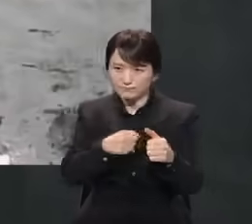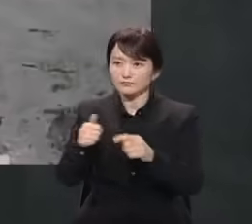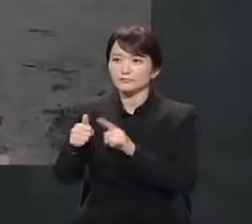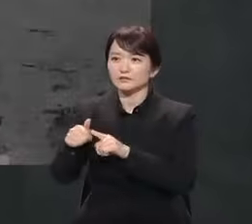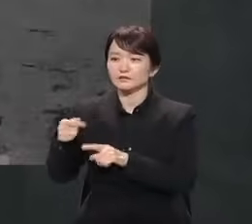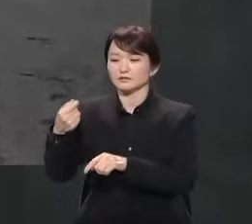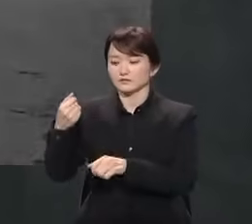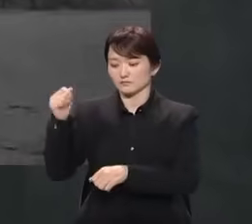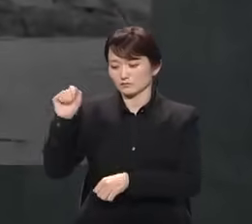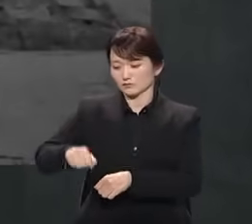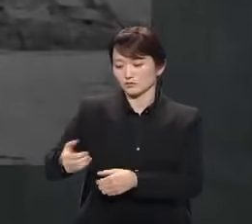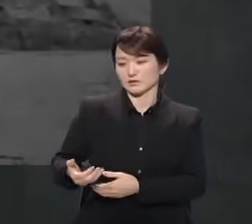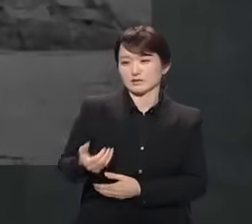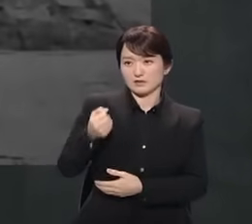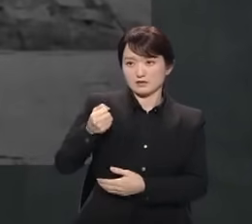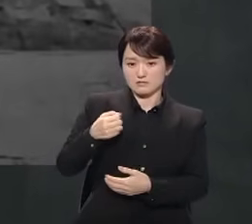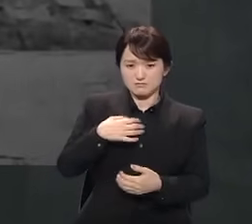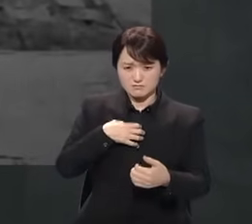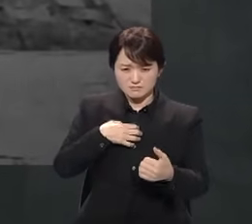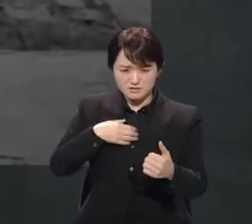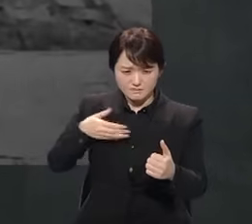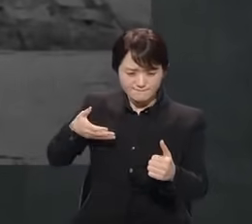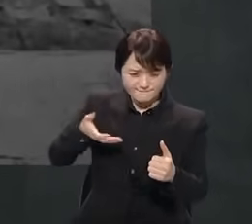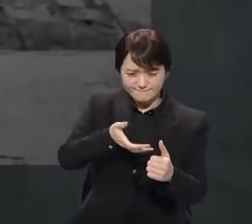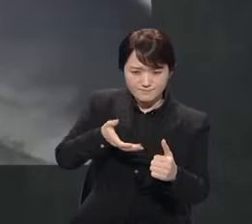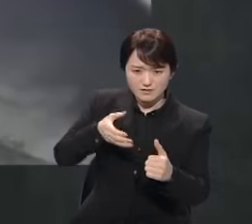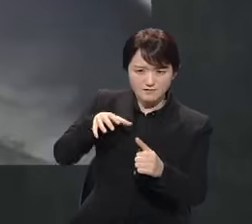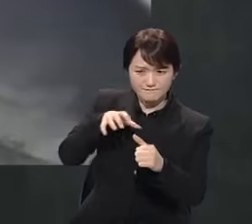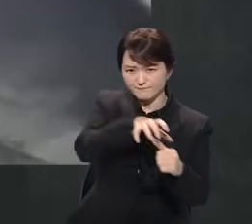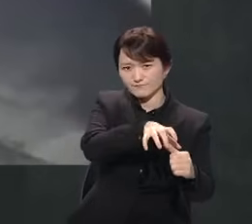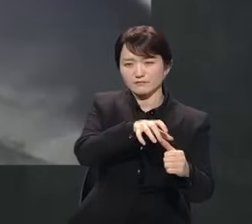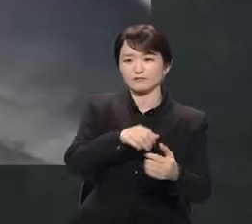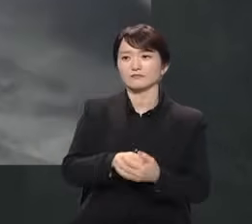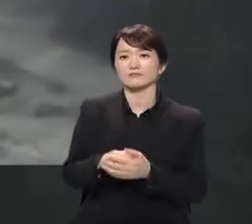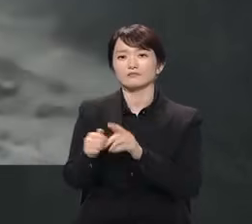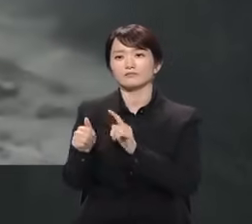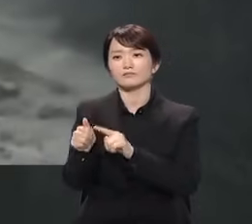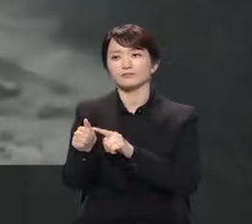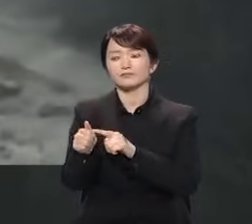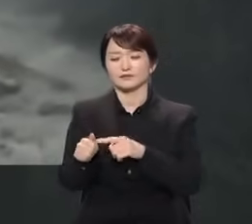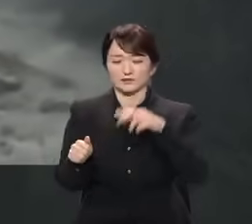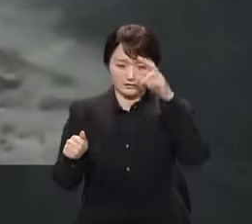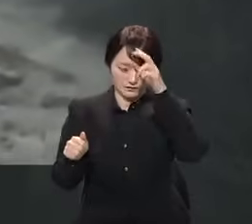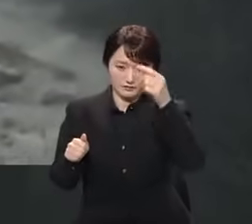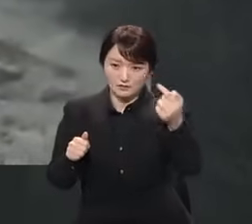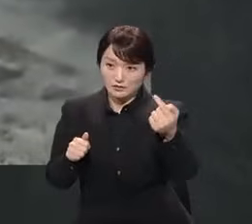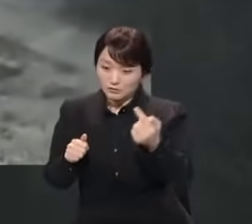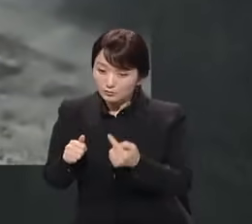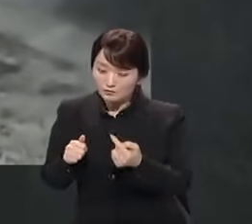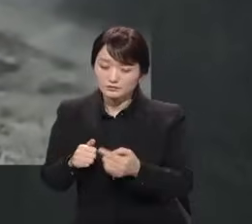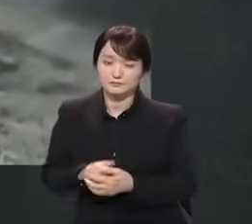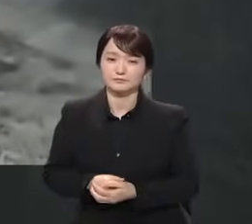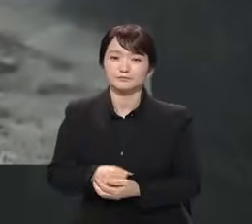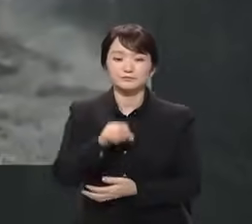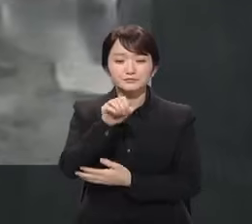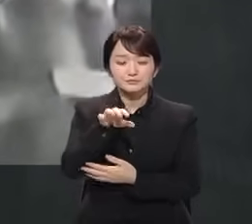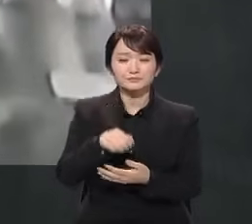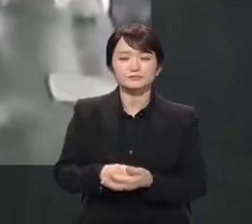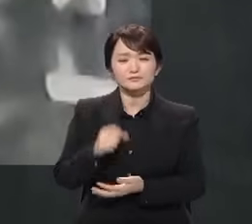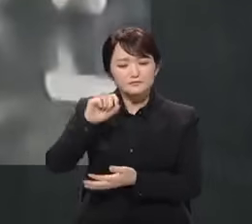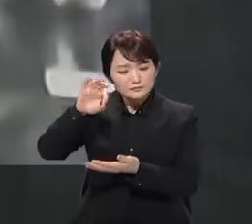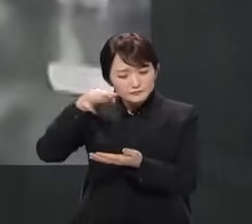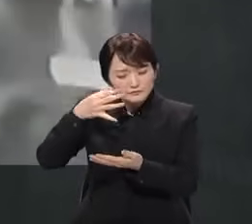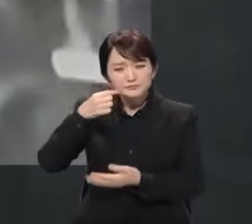뒤 강압적인 분위기를 조성하려 한 겁니다. 남성은 출동한 경찰에 한 달치 급여를 받지